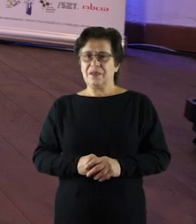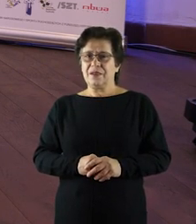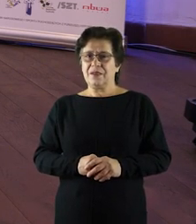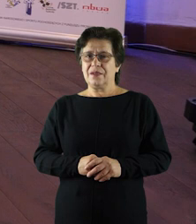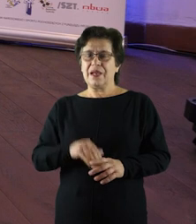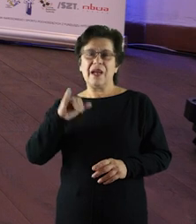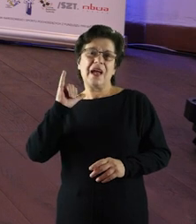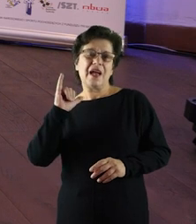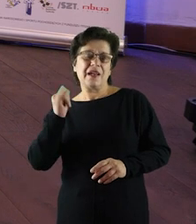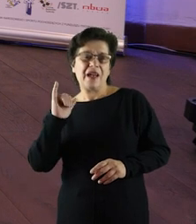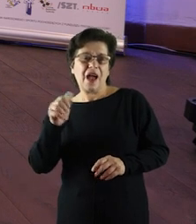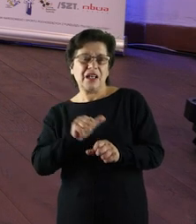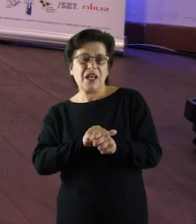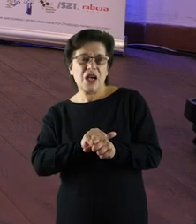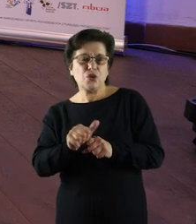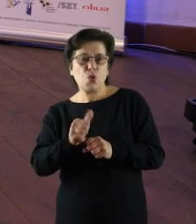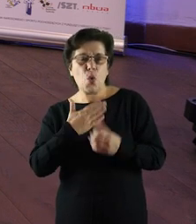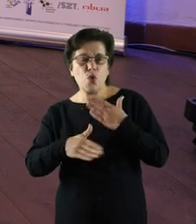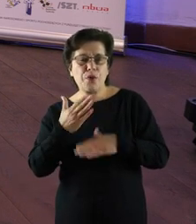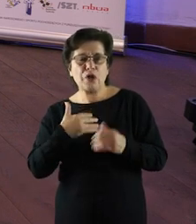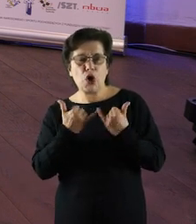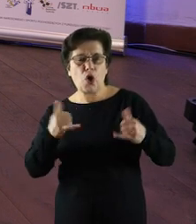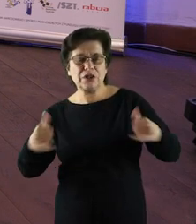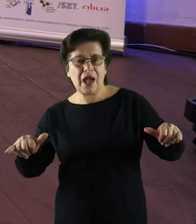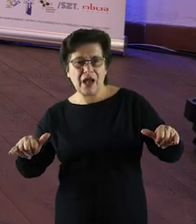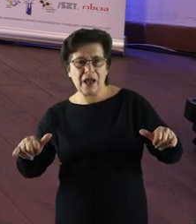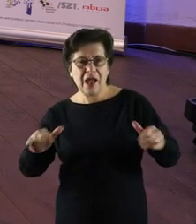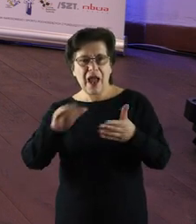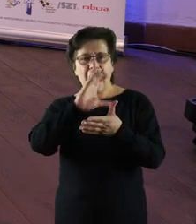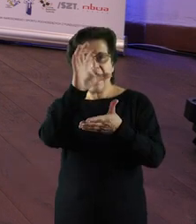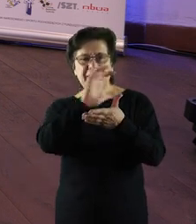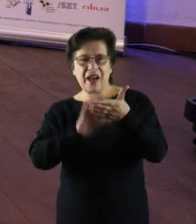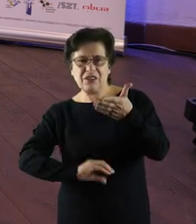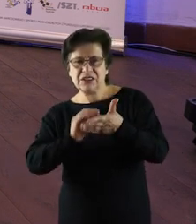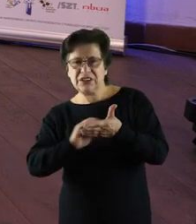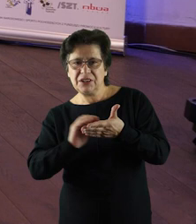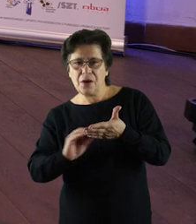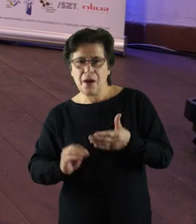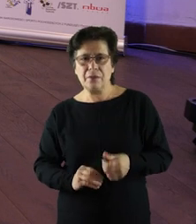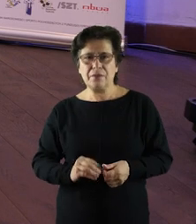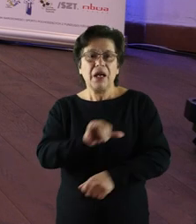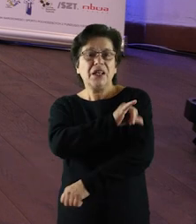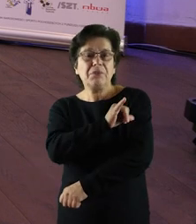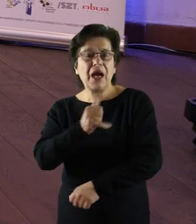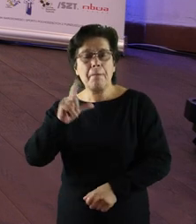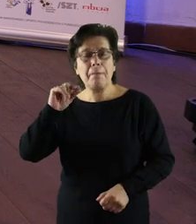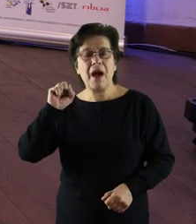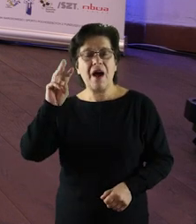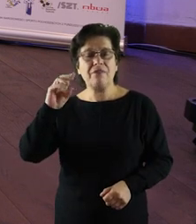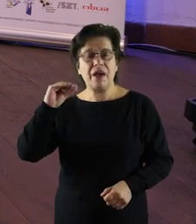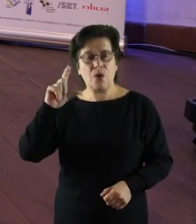rodzaj literacki i dla pani? Przepiękne pytanie. I jeszcze raz, jak masz na imię? Paweł. No właśnie,